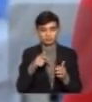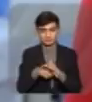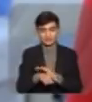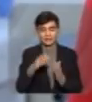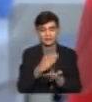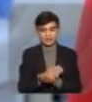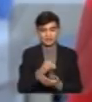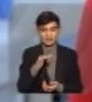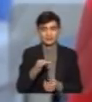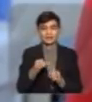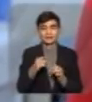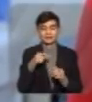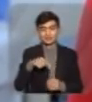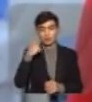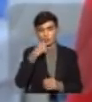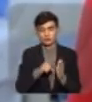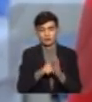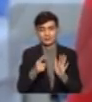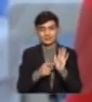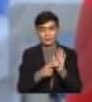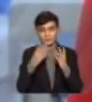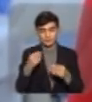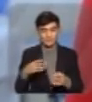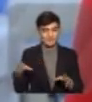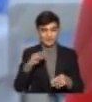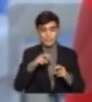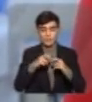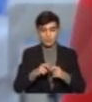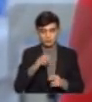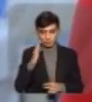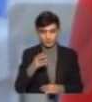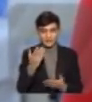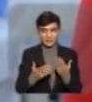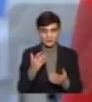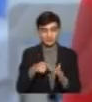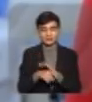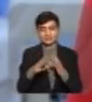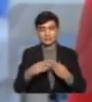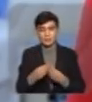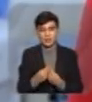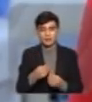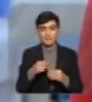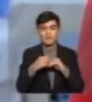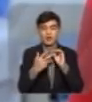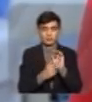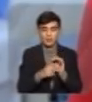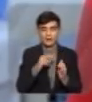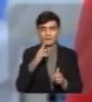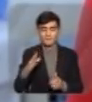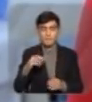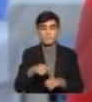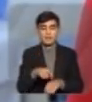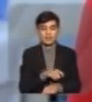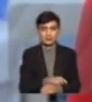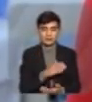жылдан бастап 7 күн ішінде тексеріс жұмыстарын жүргізіп, егер де отбасында 18 квадрат метрден